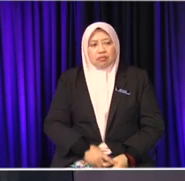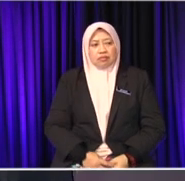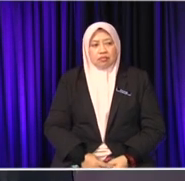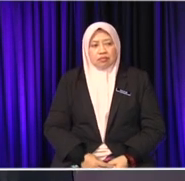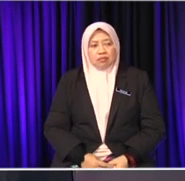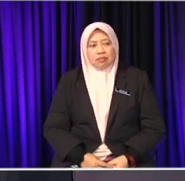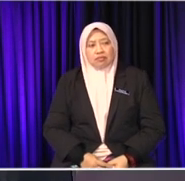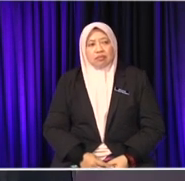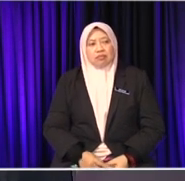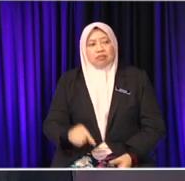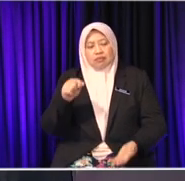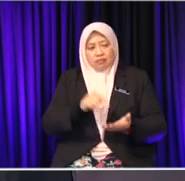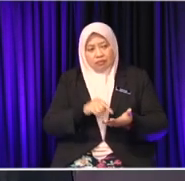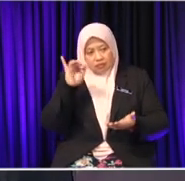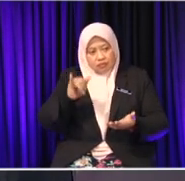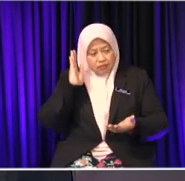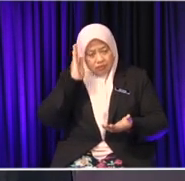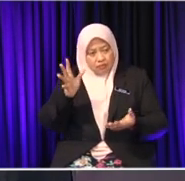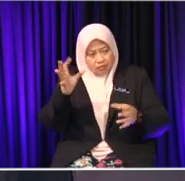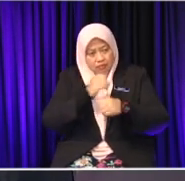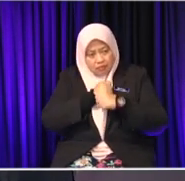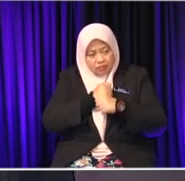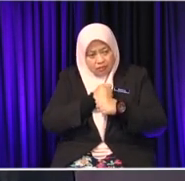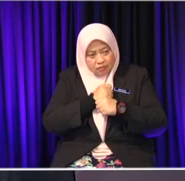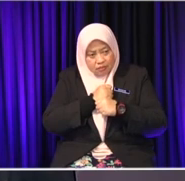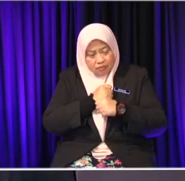inilah yang dia dapat 224